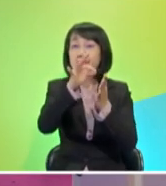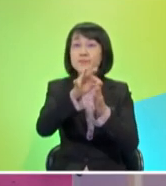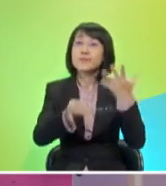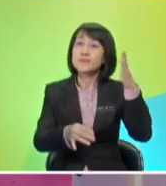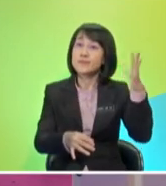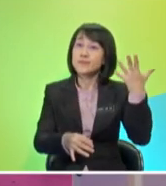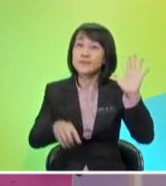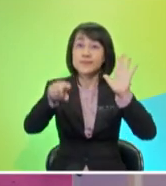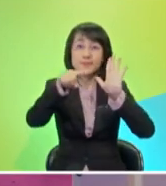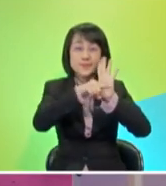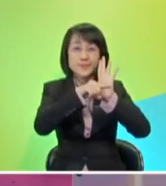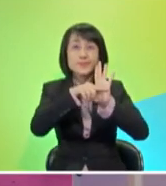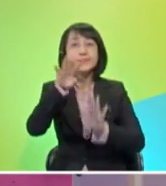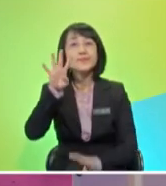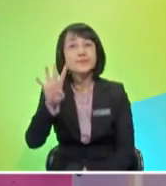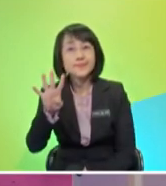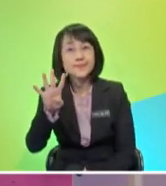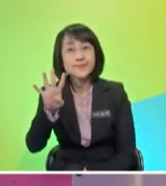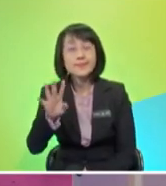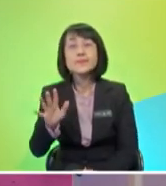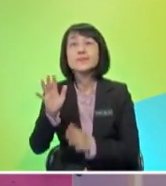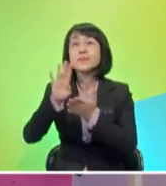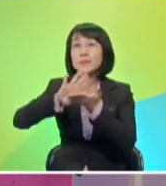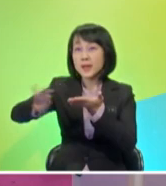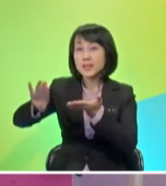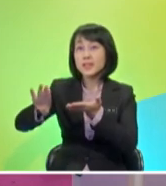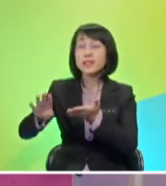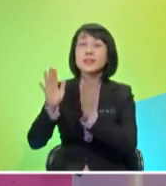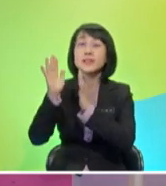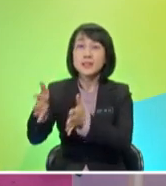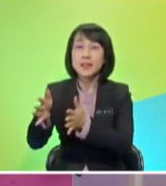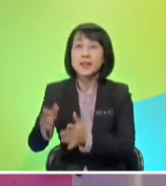tolak 4. Okey, yang baki yang tinggal kat cikgu ada